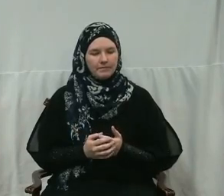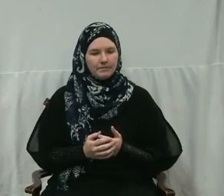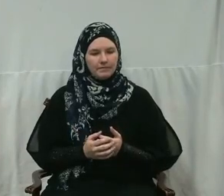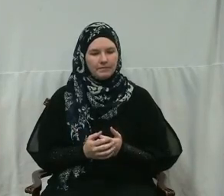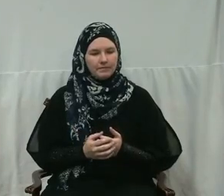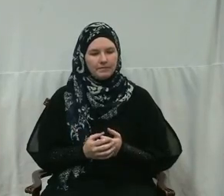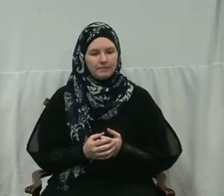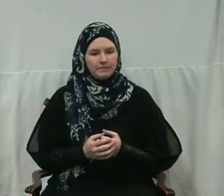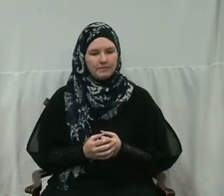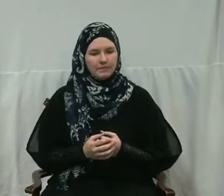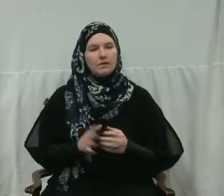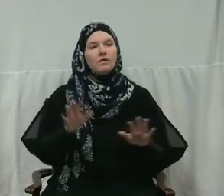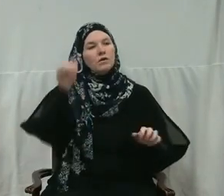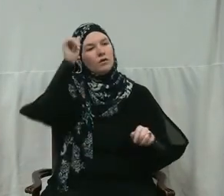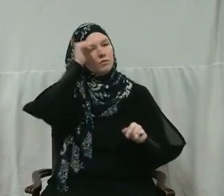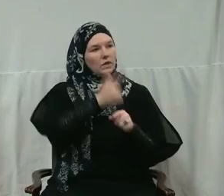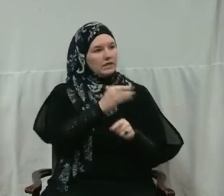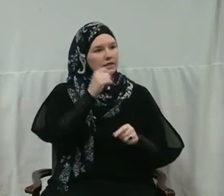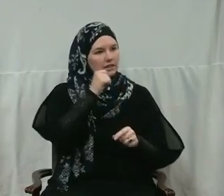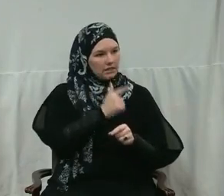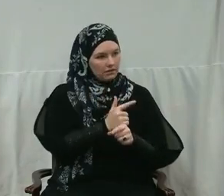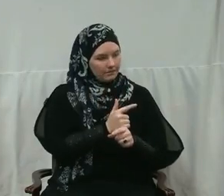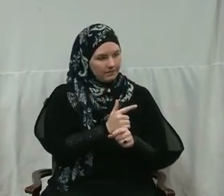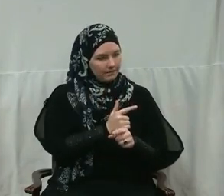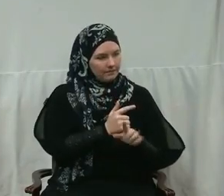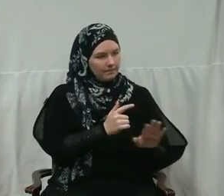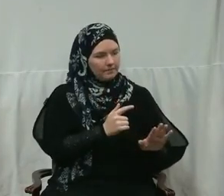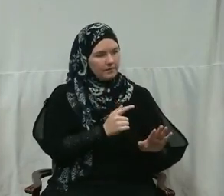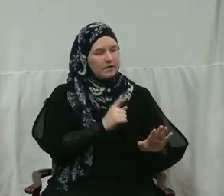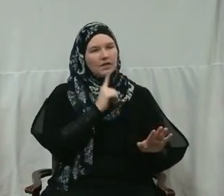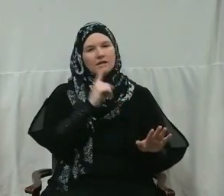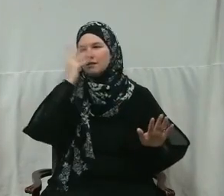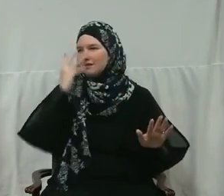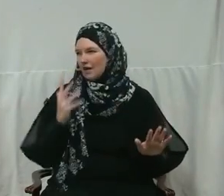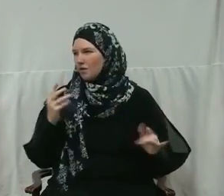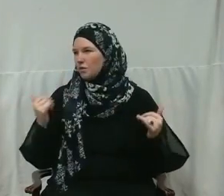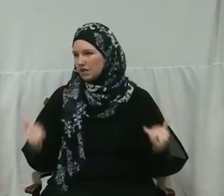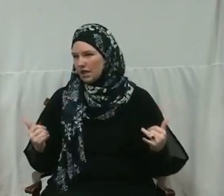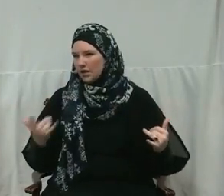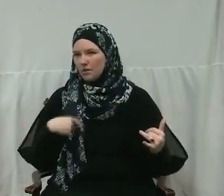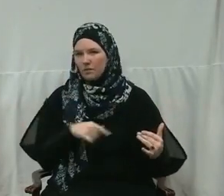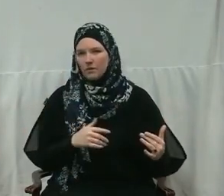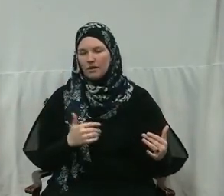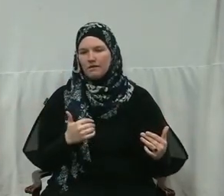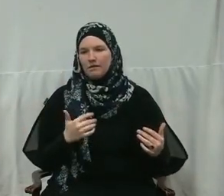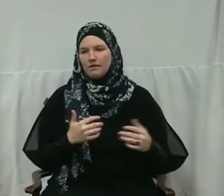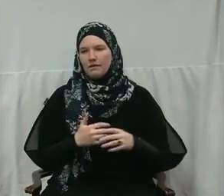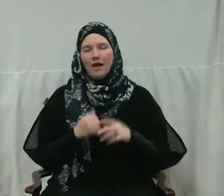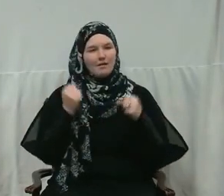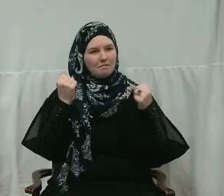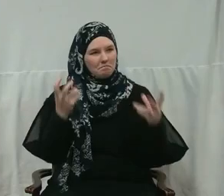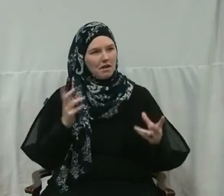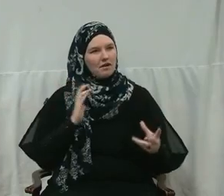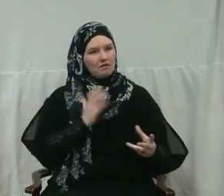وبعد. Brothers and sisters, it is quite unfortunate today that many of